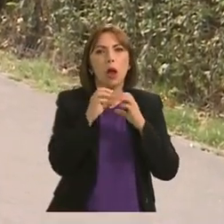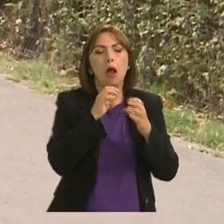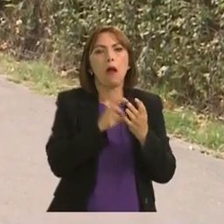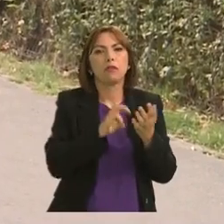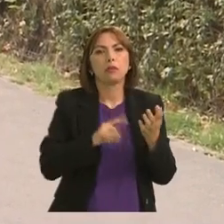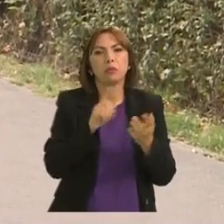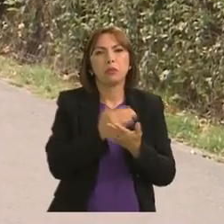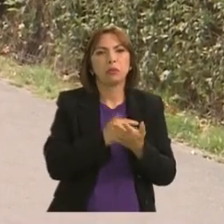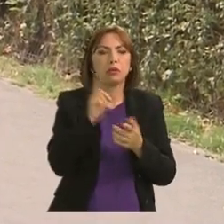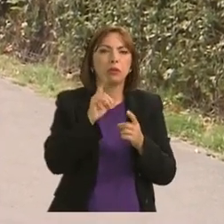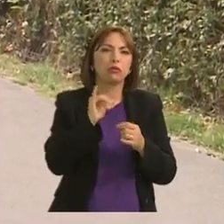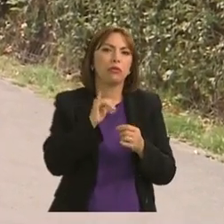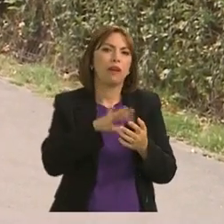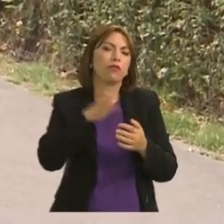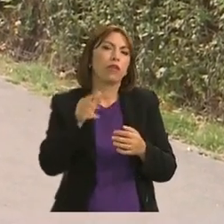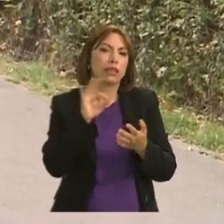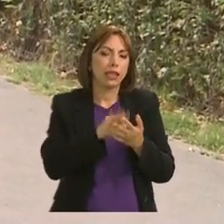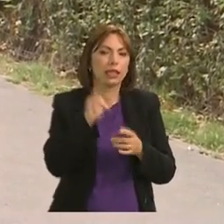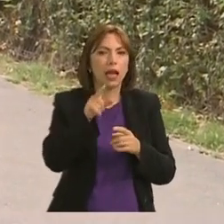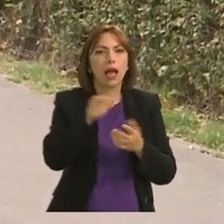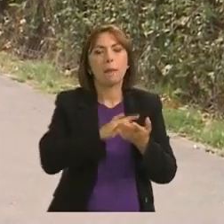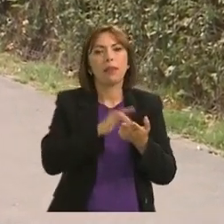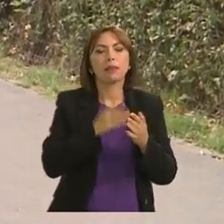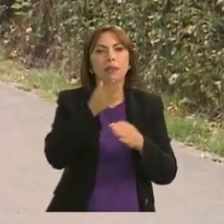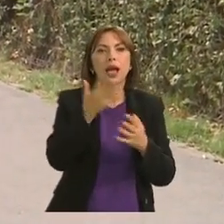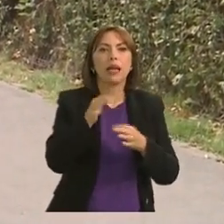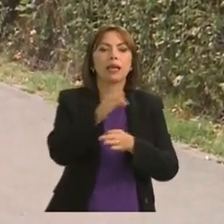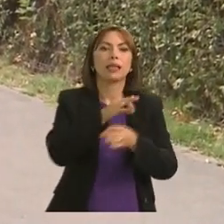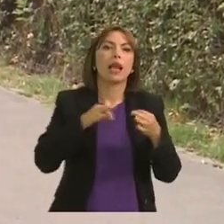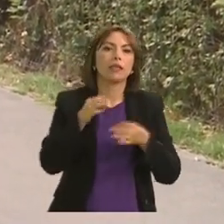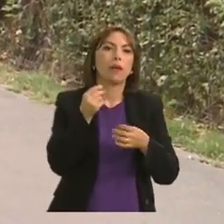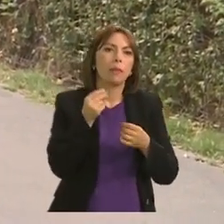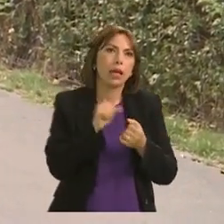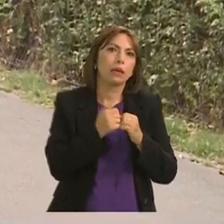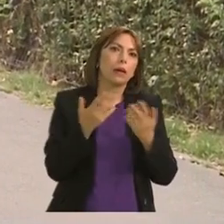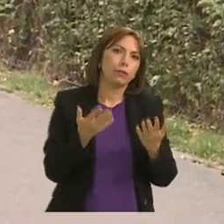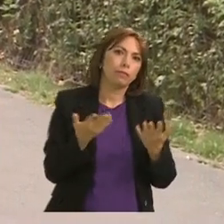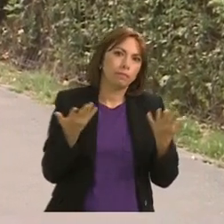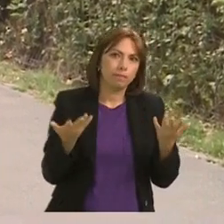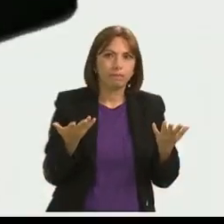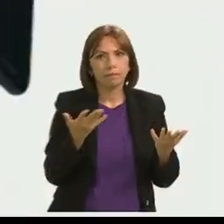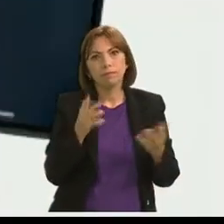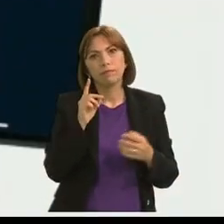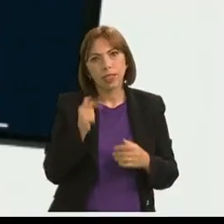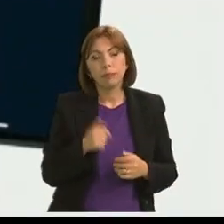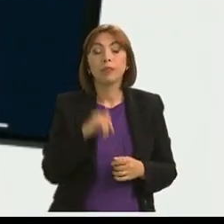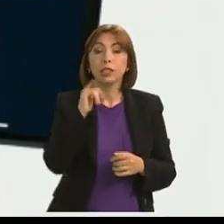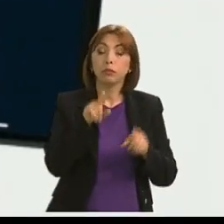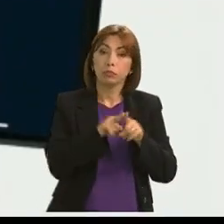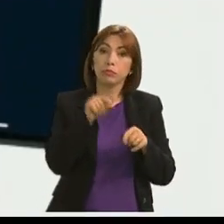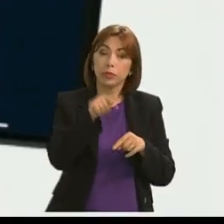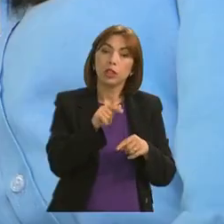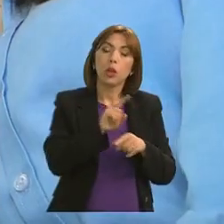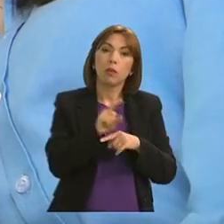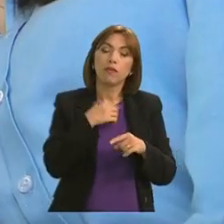parcă e o problemă dacă cineva îți fură datele. Dar da, dacă e genul aplicații prin care să transferi bani sau așa, da. Și tocmai acest lucru își